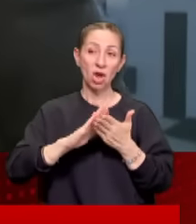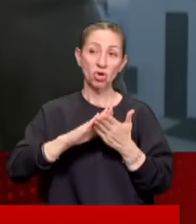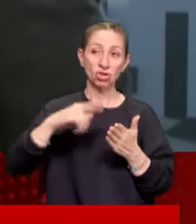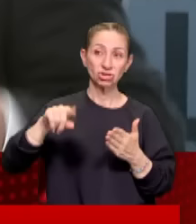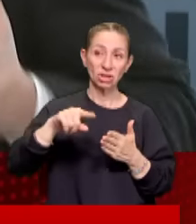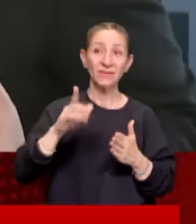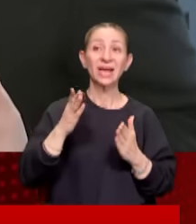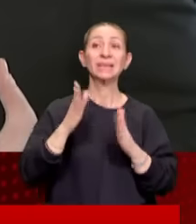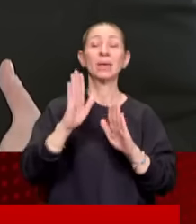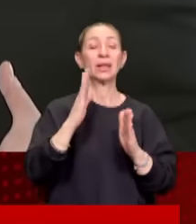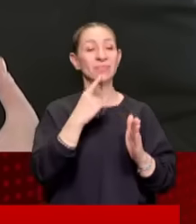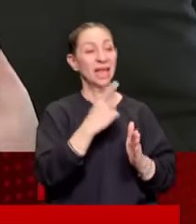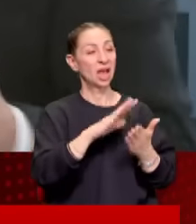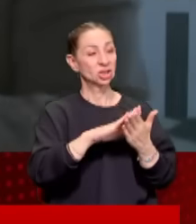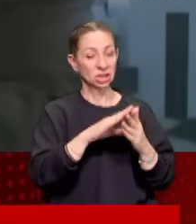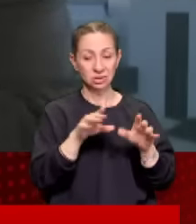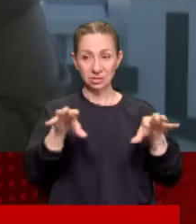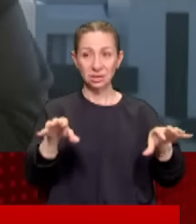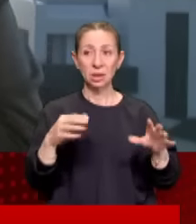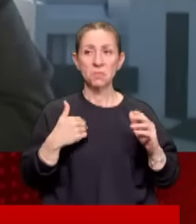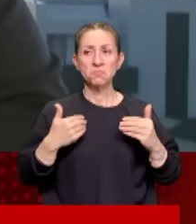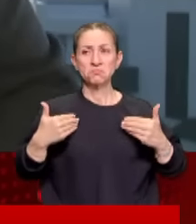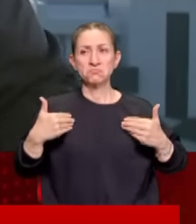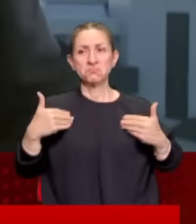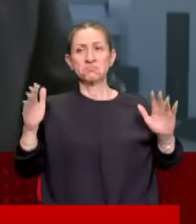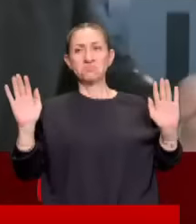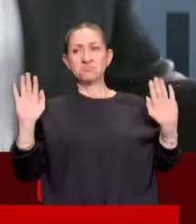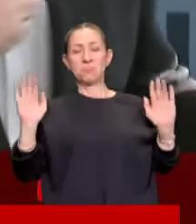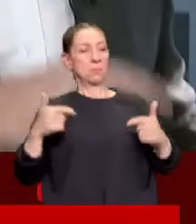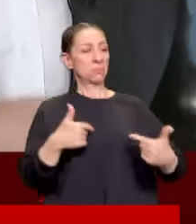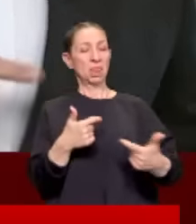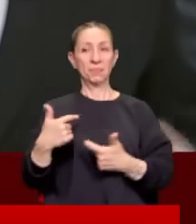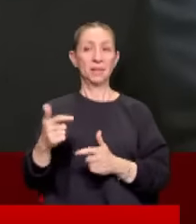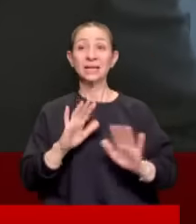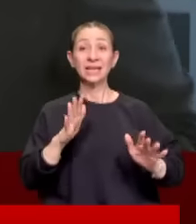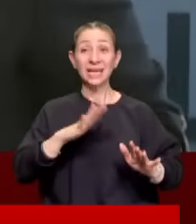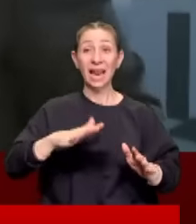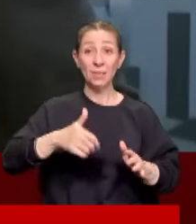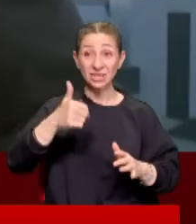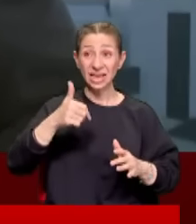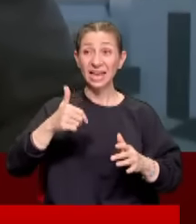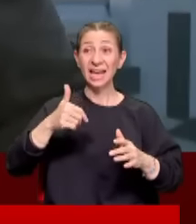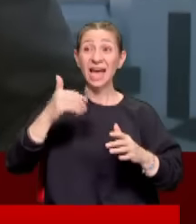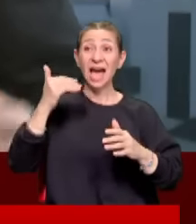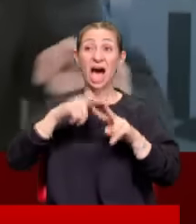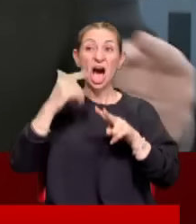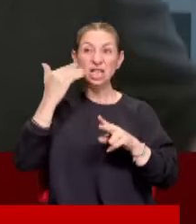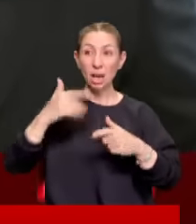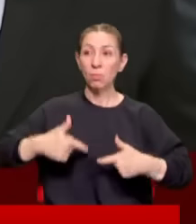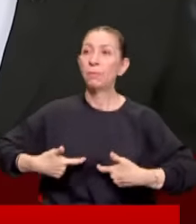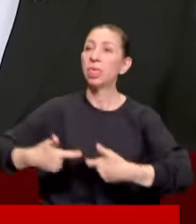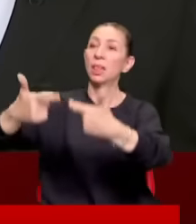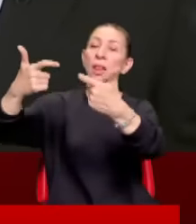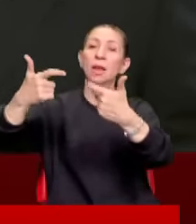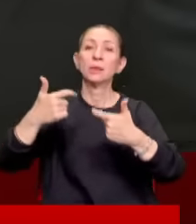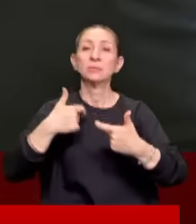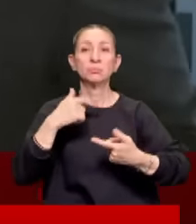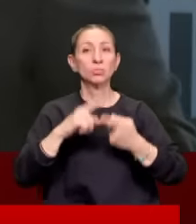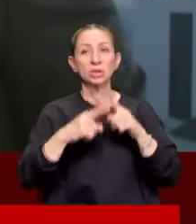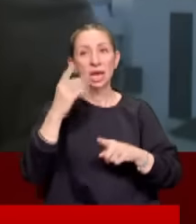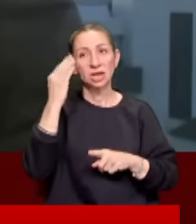arkadaşlar ya da gitmeyelim diyen arkadaşlar üzerine bir şeyi yıkmak ya da partinin genel başkanı Sayın Akşener'in üzerine bu işi bırakmak bizim